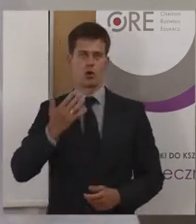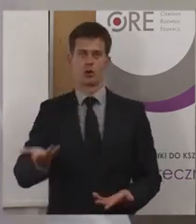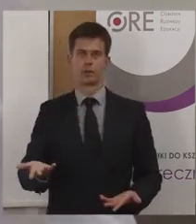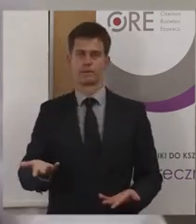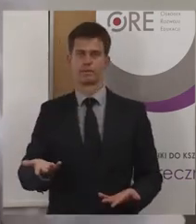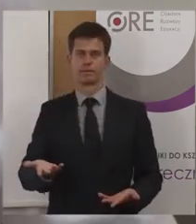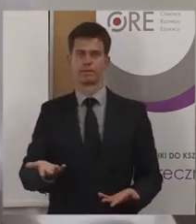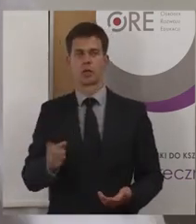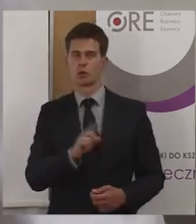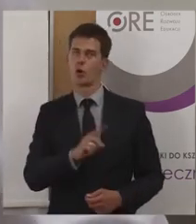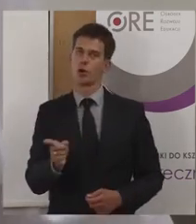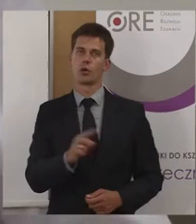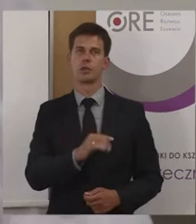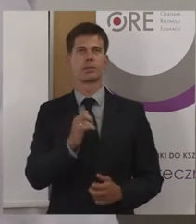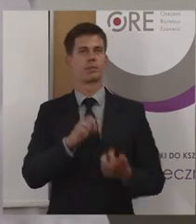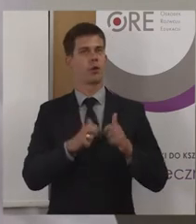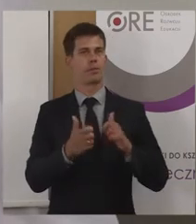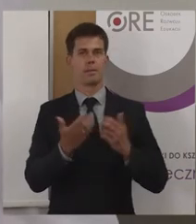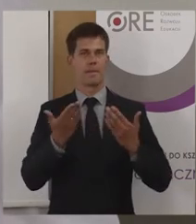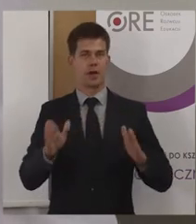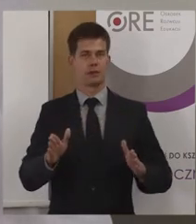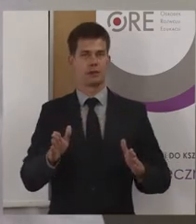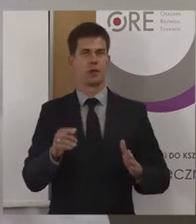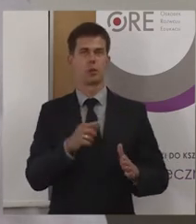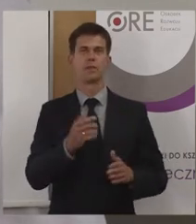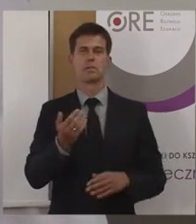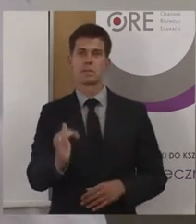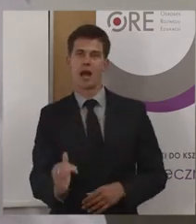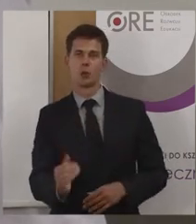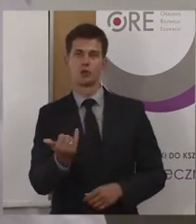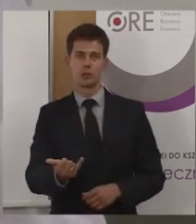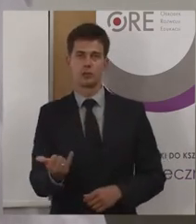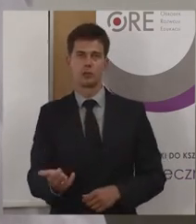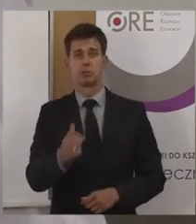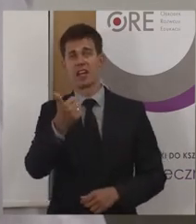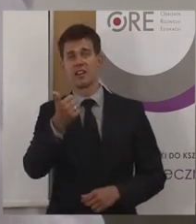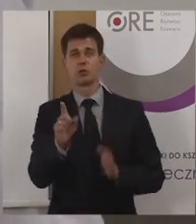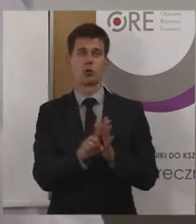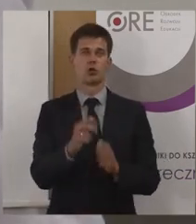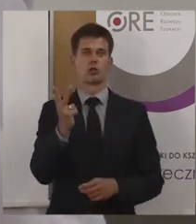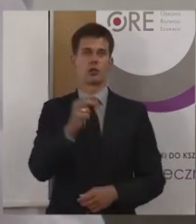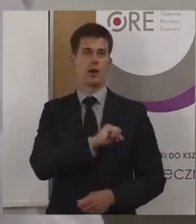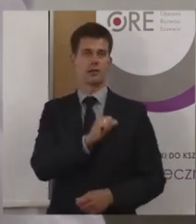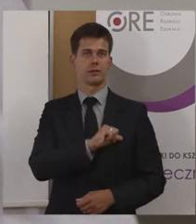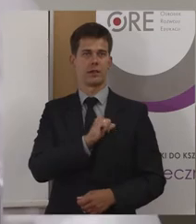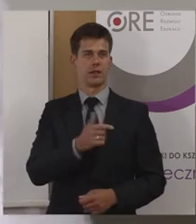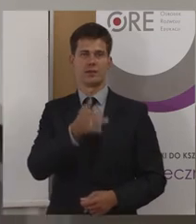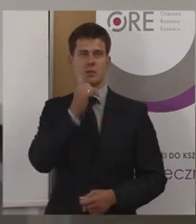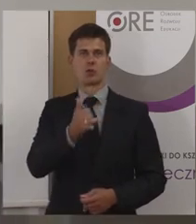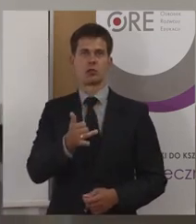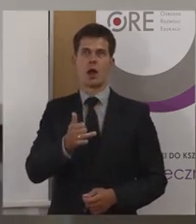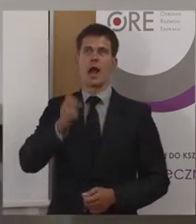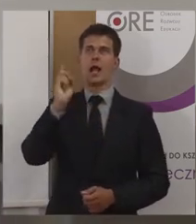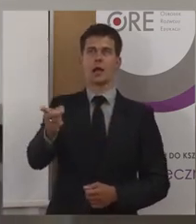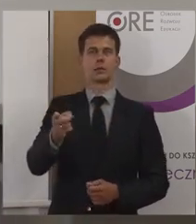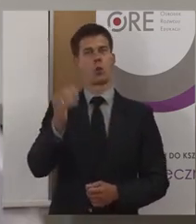To jest ogromny problem, szczególnie w przypadku małych dzieci, od których nie można wymagać wiedzy, znaczy znajomości